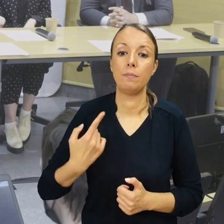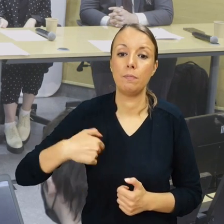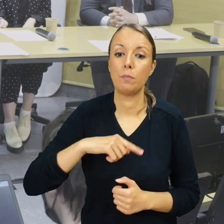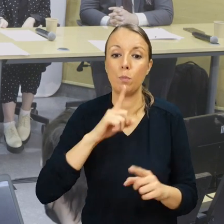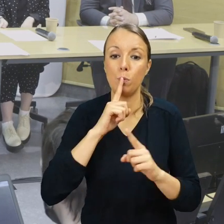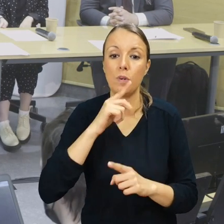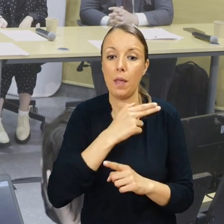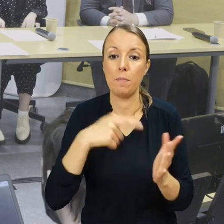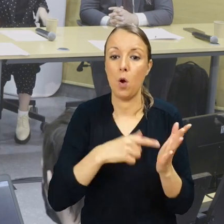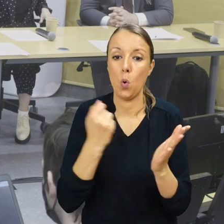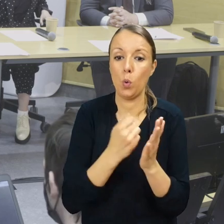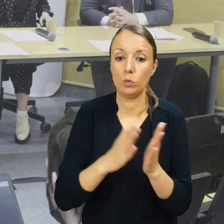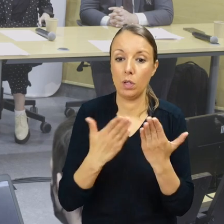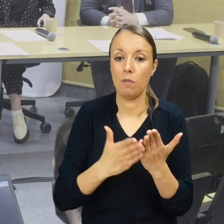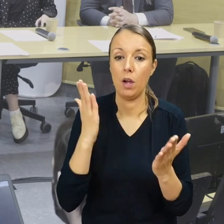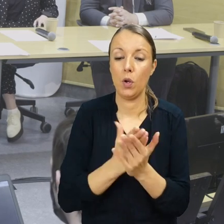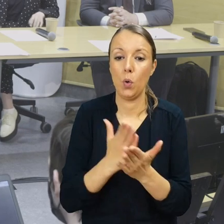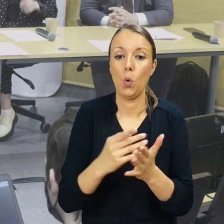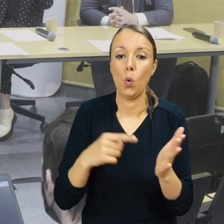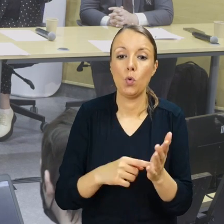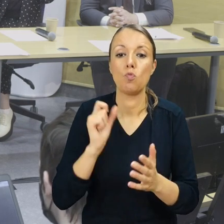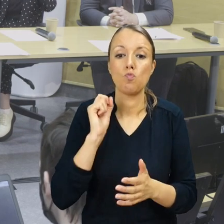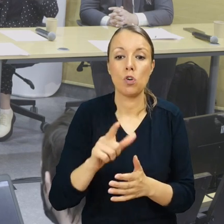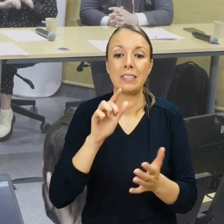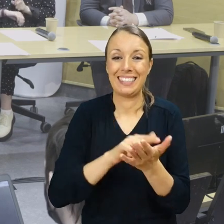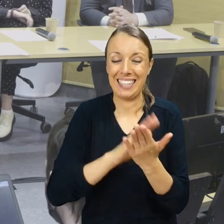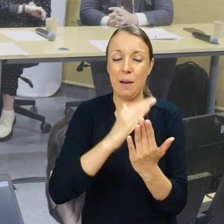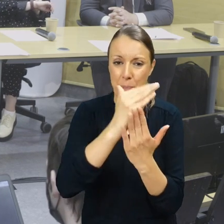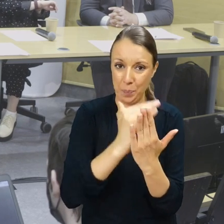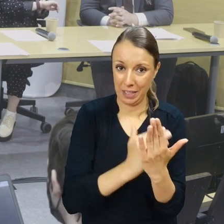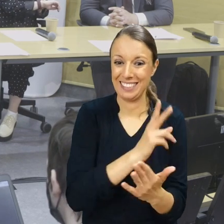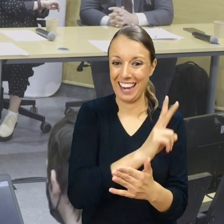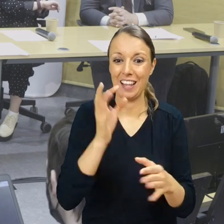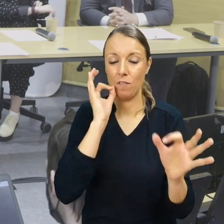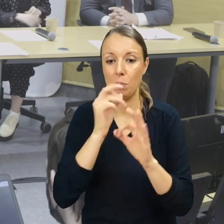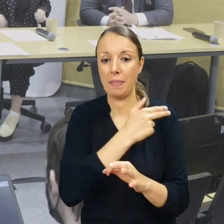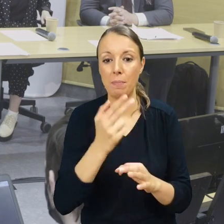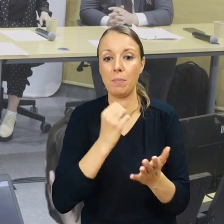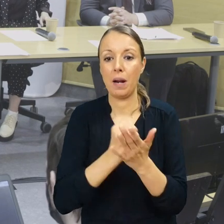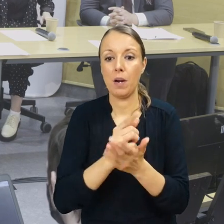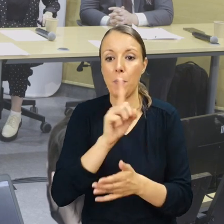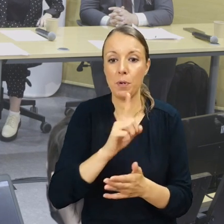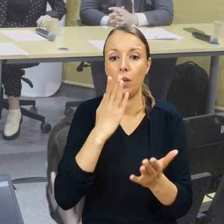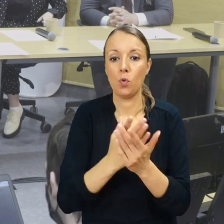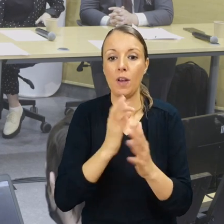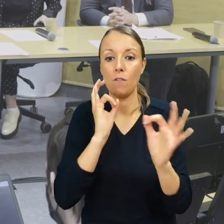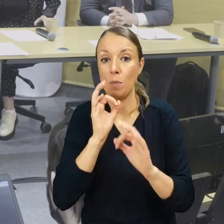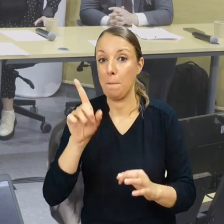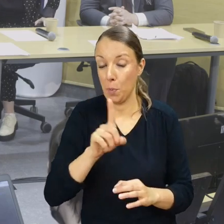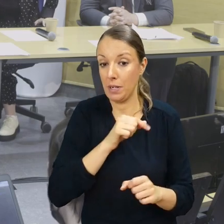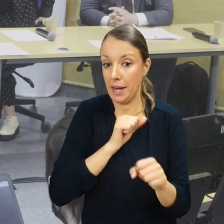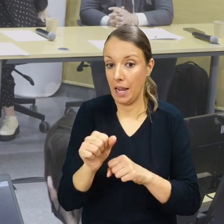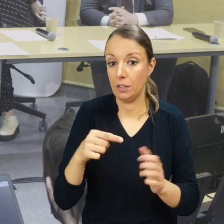i mamy w makrokompozycji ustawy napisane, każda informacja o sprawach publicznych stanowi informację publiczną, to obowiązkiem